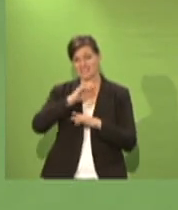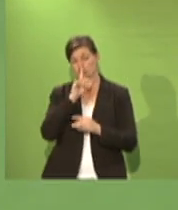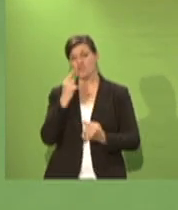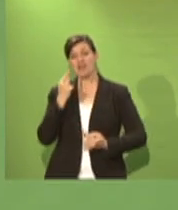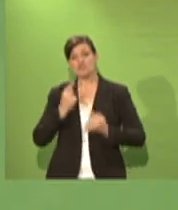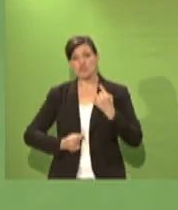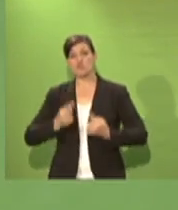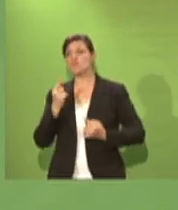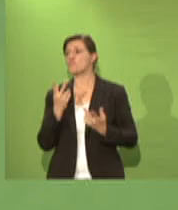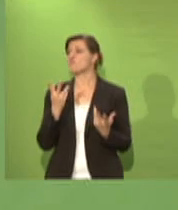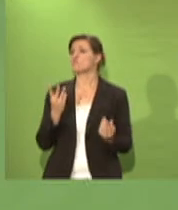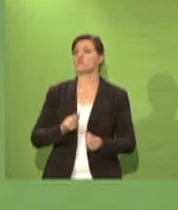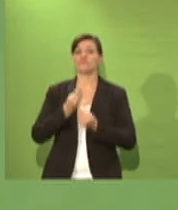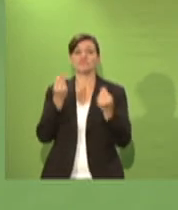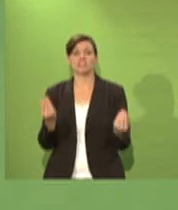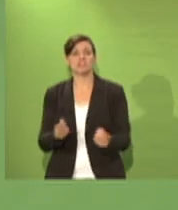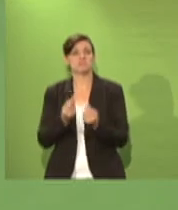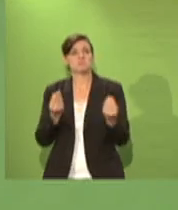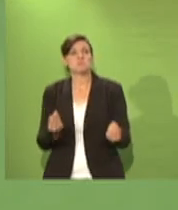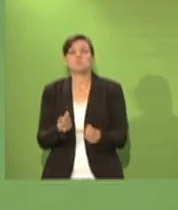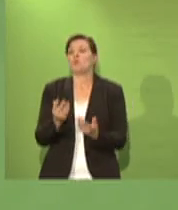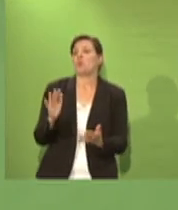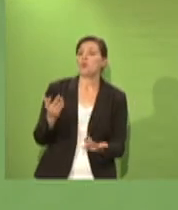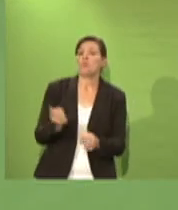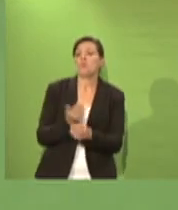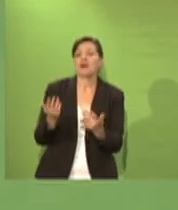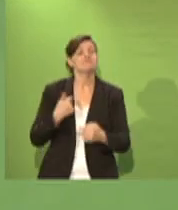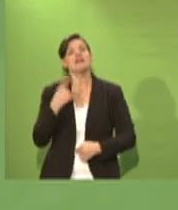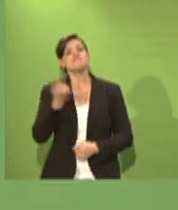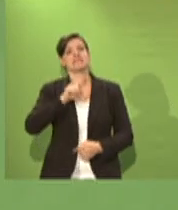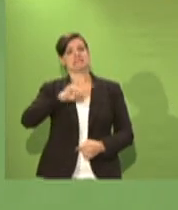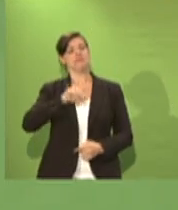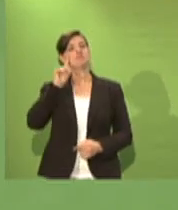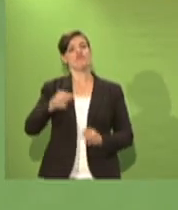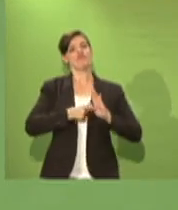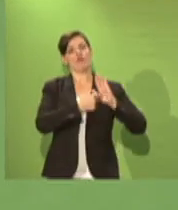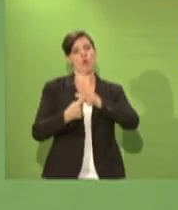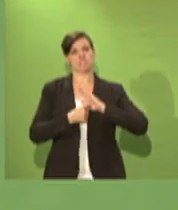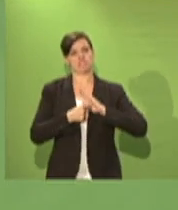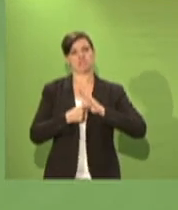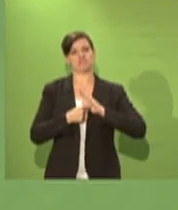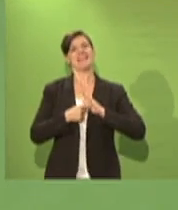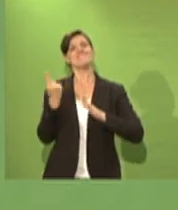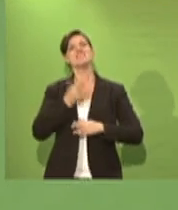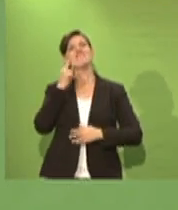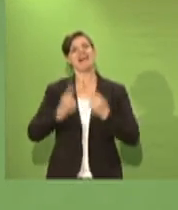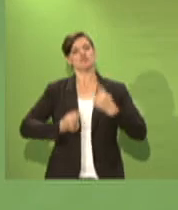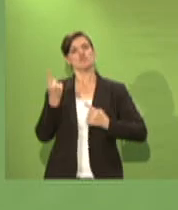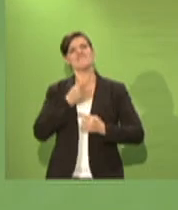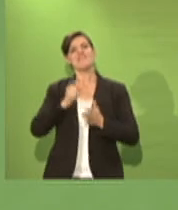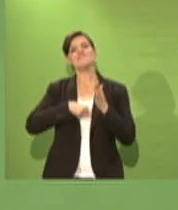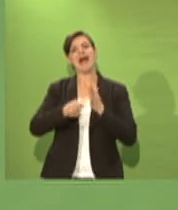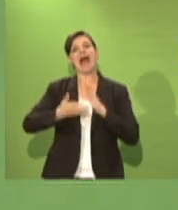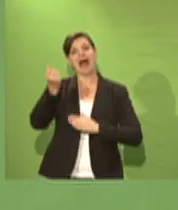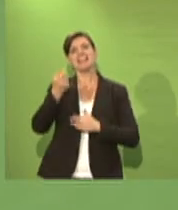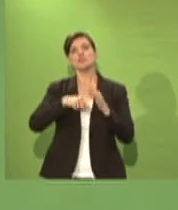Verwandten, sondern wir sind selbstbewusst, weil wir wissen, dass wir Grünen Wahlen gewinnen, nur über